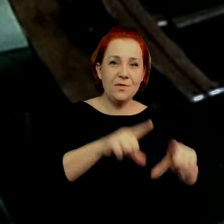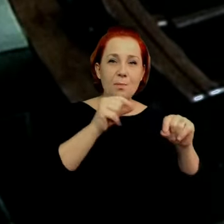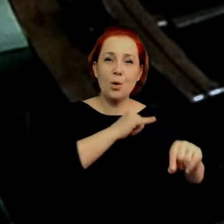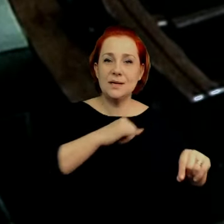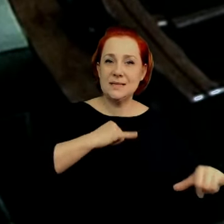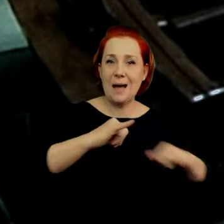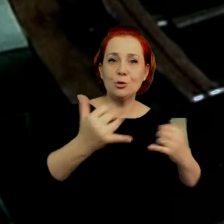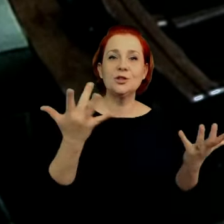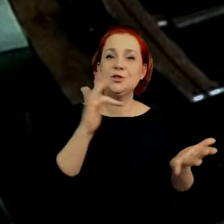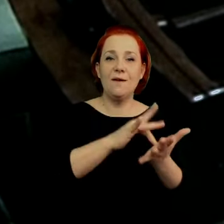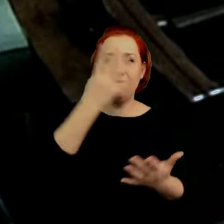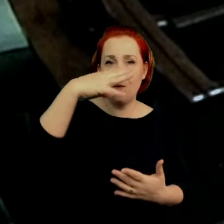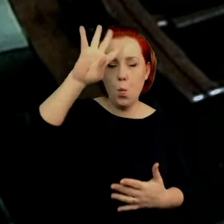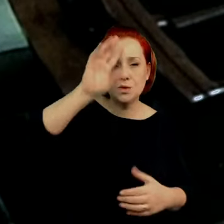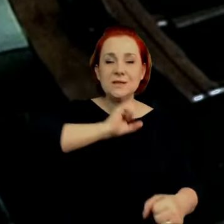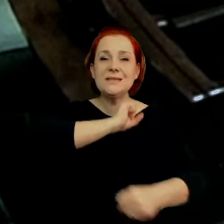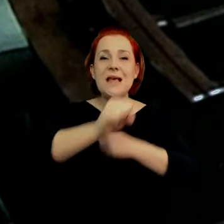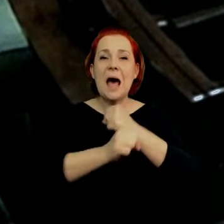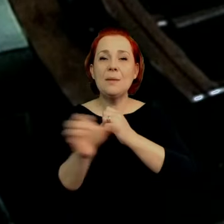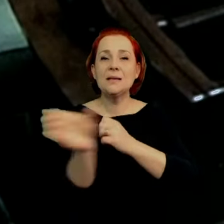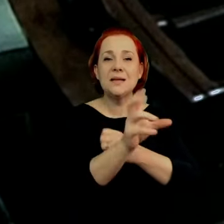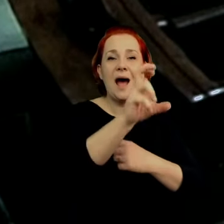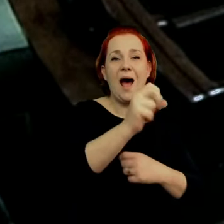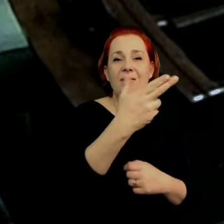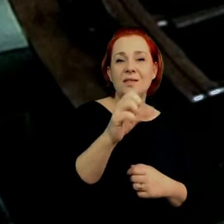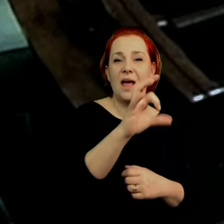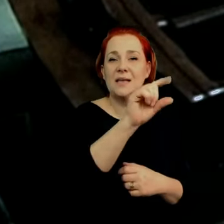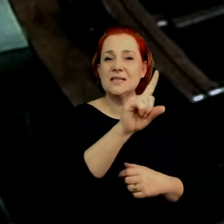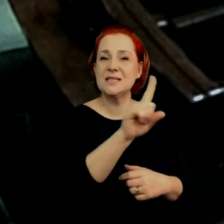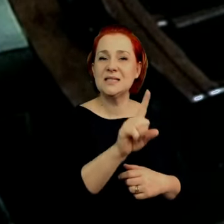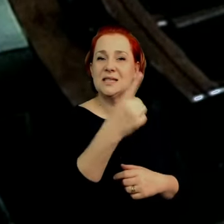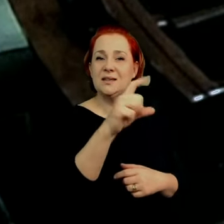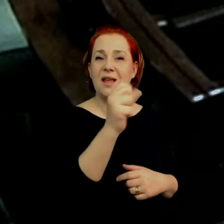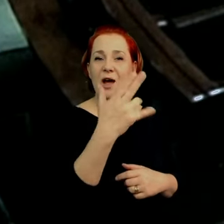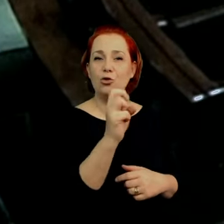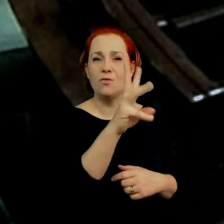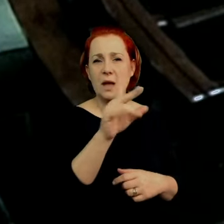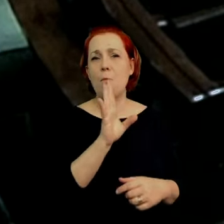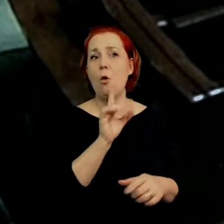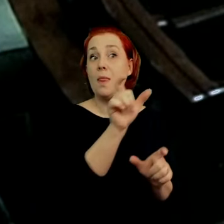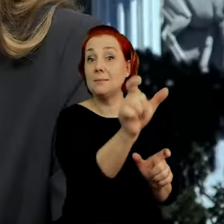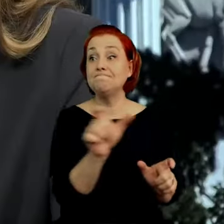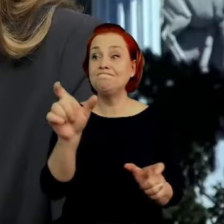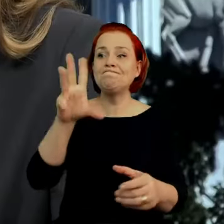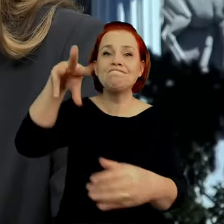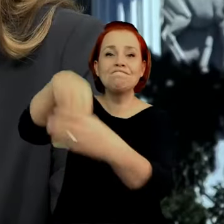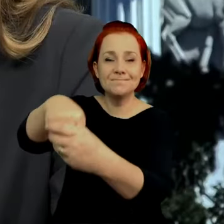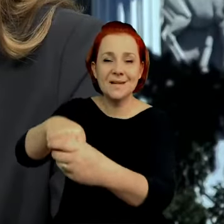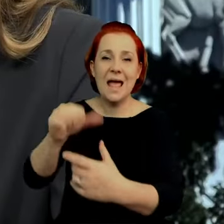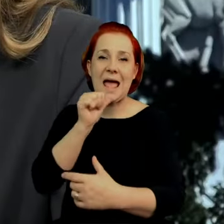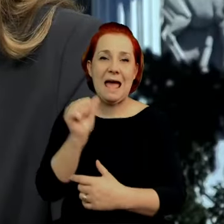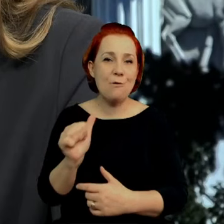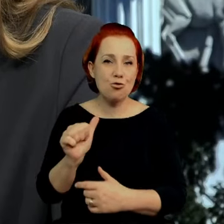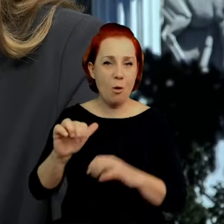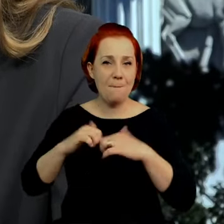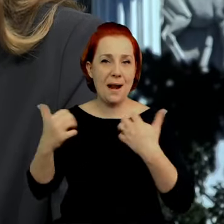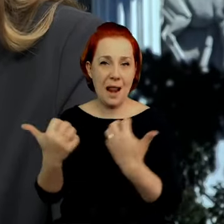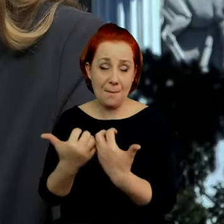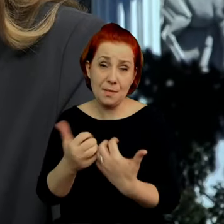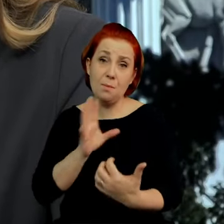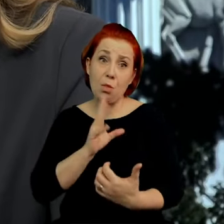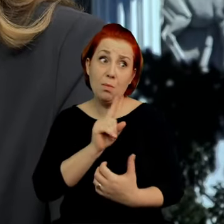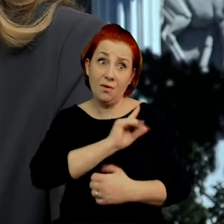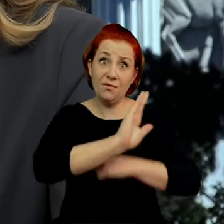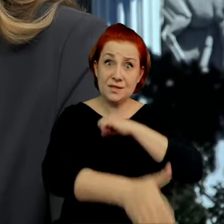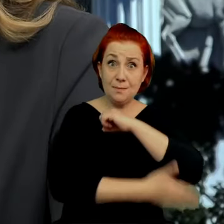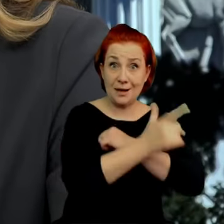miejsce Hanny Zdanowskiej, która chyba się wybiera do Europarlamentu i będzie pani miała poparcie Platformy Obywatelskiej. Czy to jest prawda? A